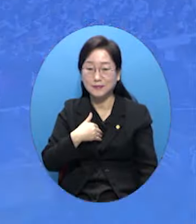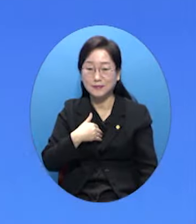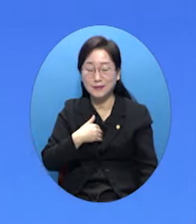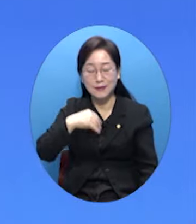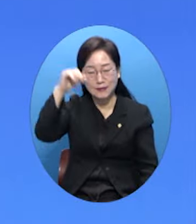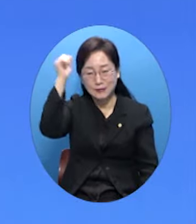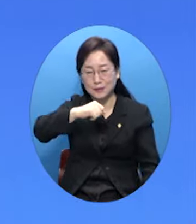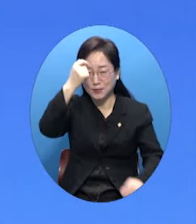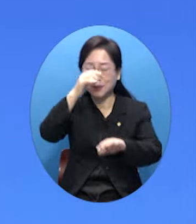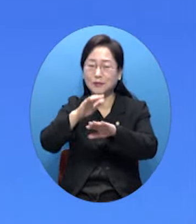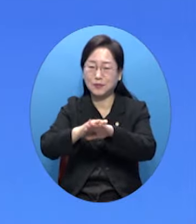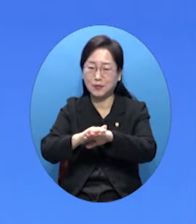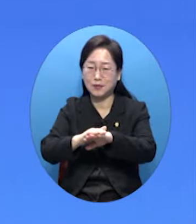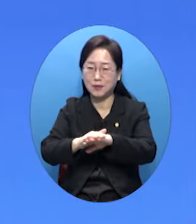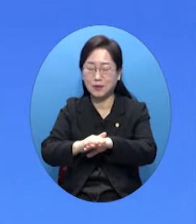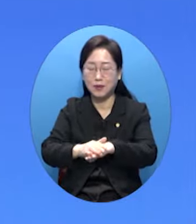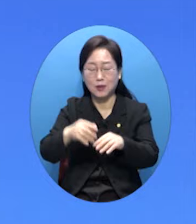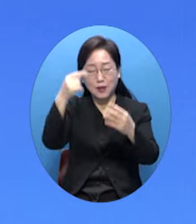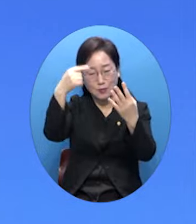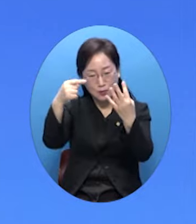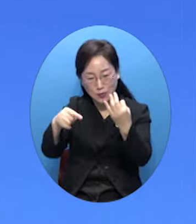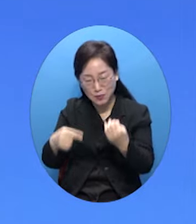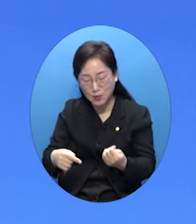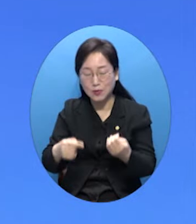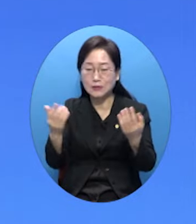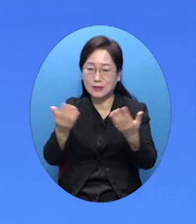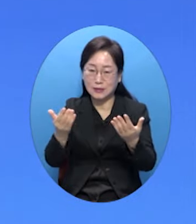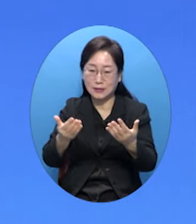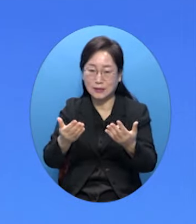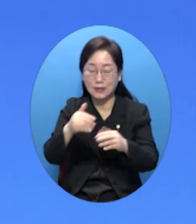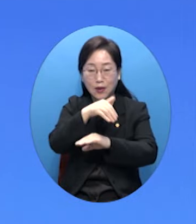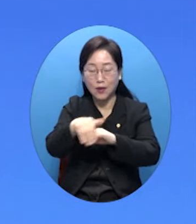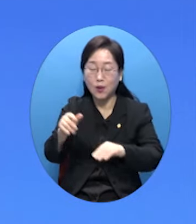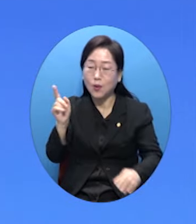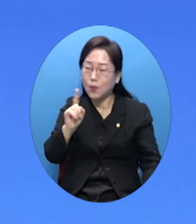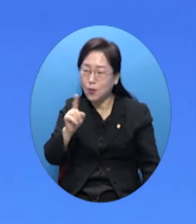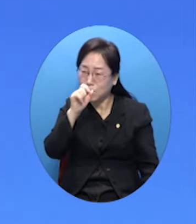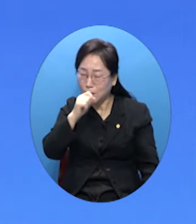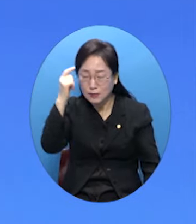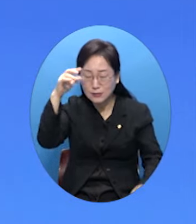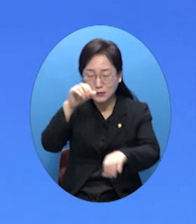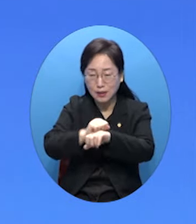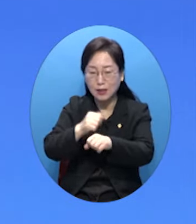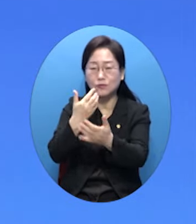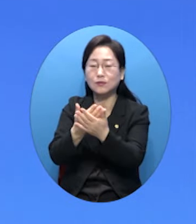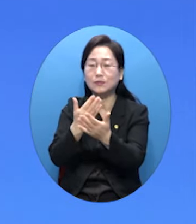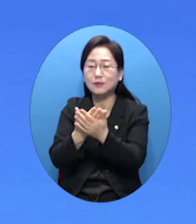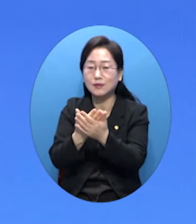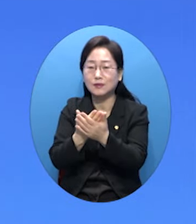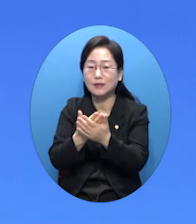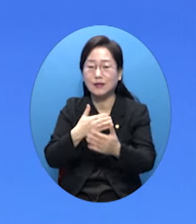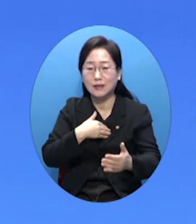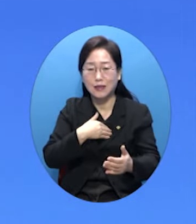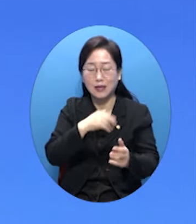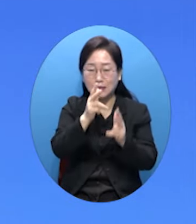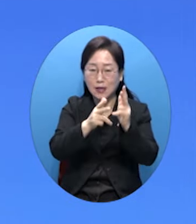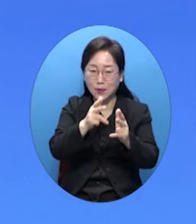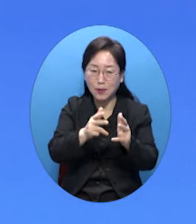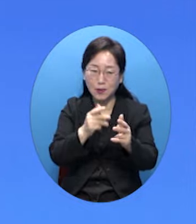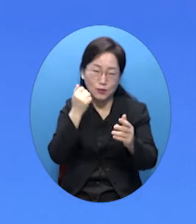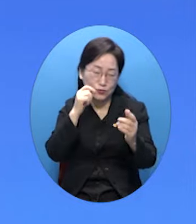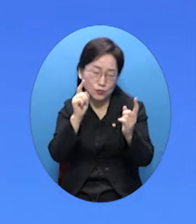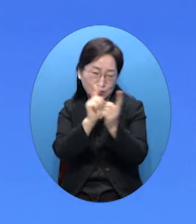새벽 기도를 드리고 나서 이런 일을 하는데 어떻게 하면 좋을지 나에게 지혜를 주시옵소서. 내가 사업 비즈니스를